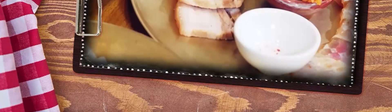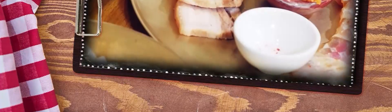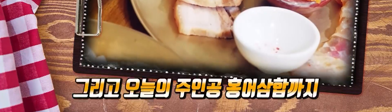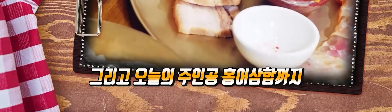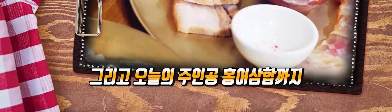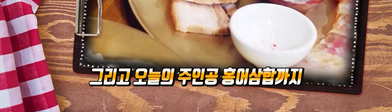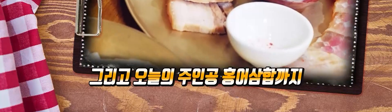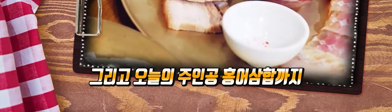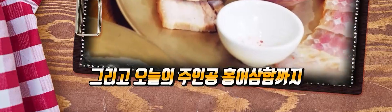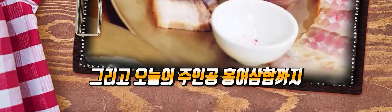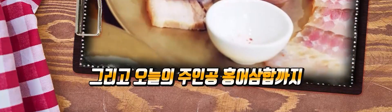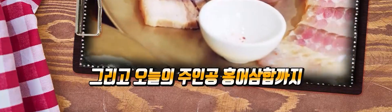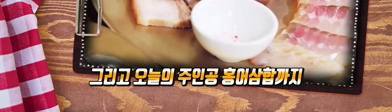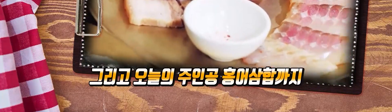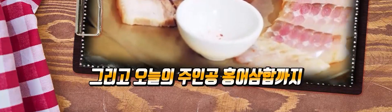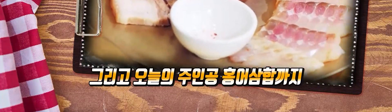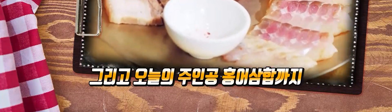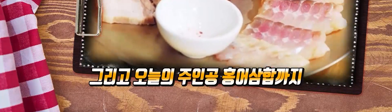으